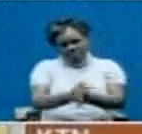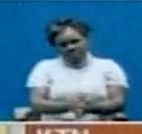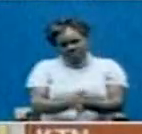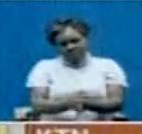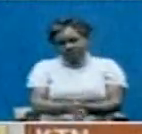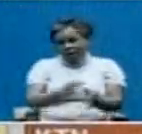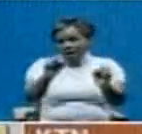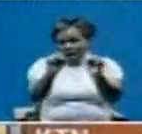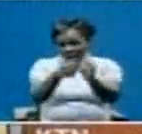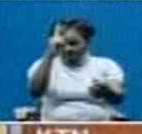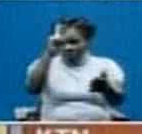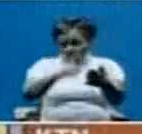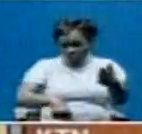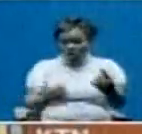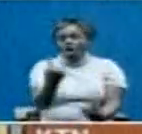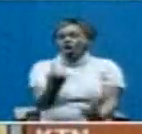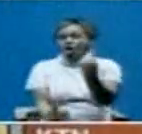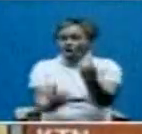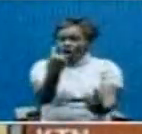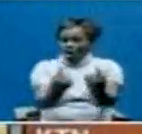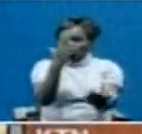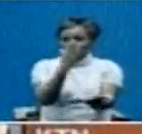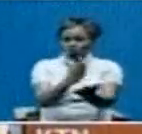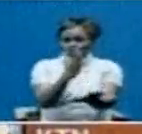In fact, it might get hotter.